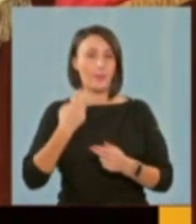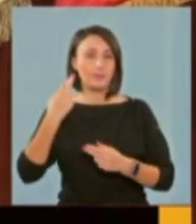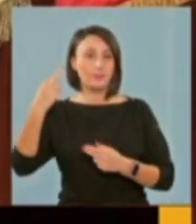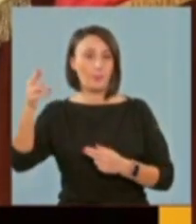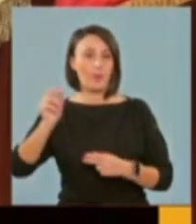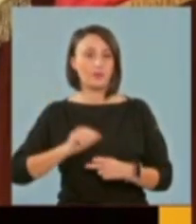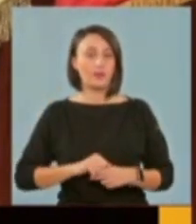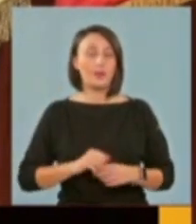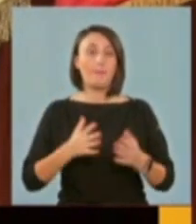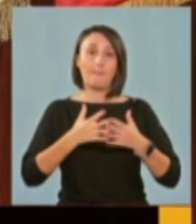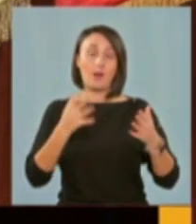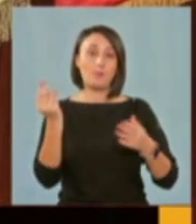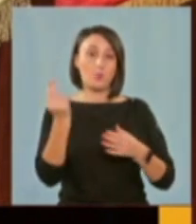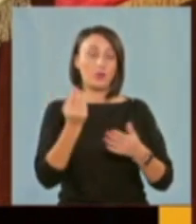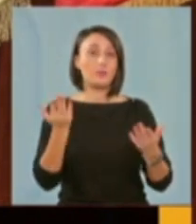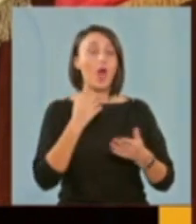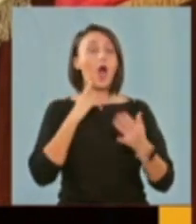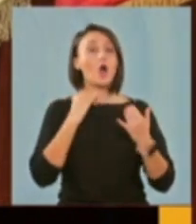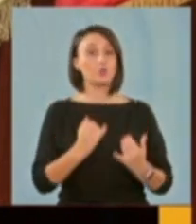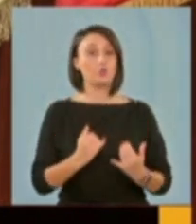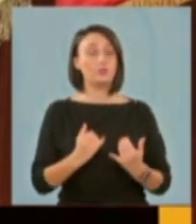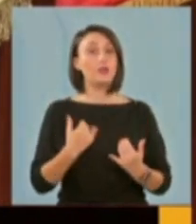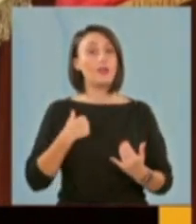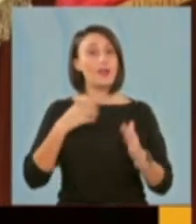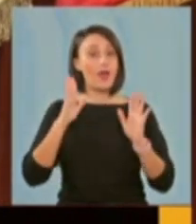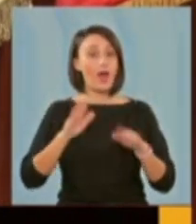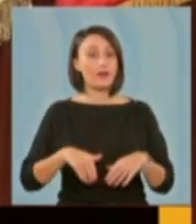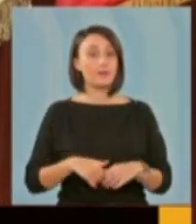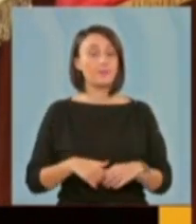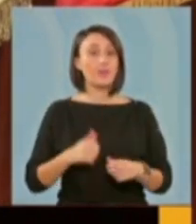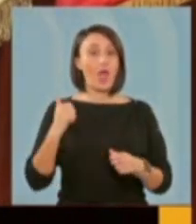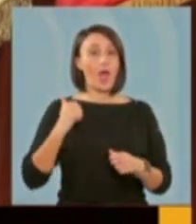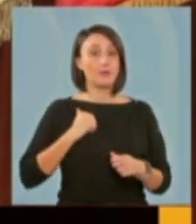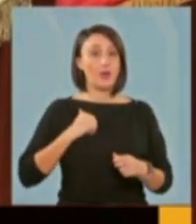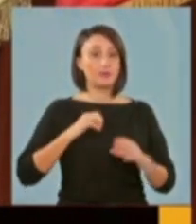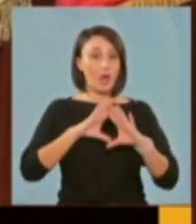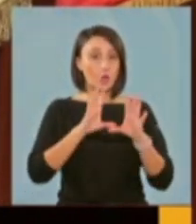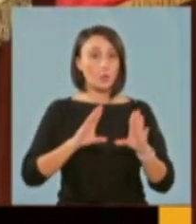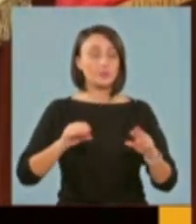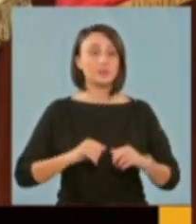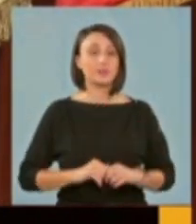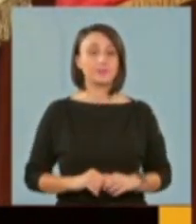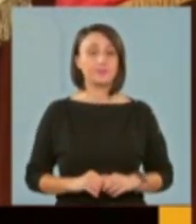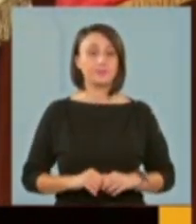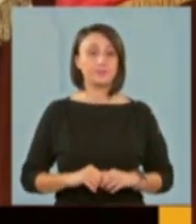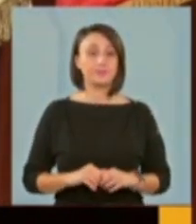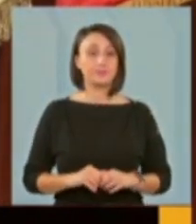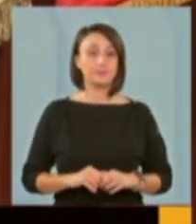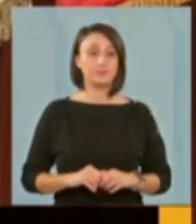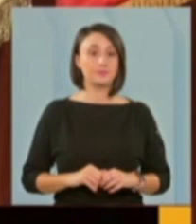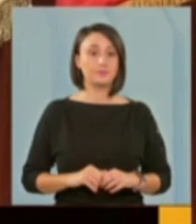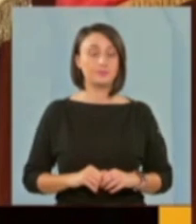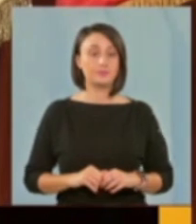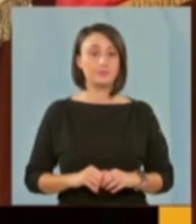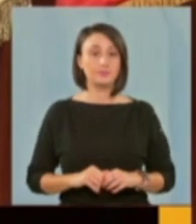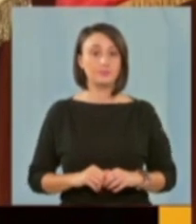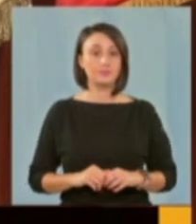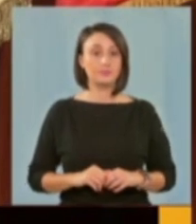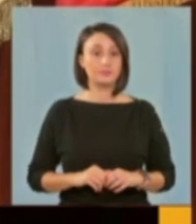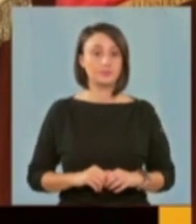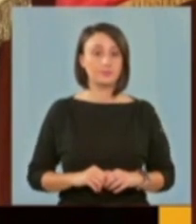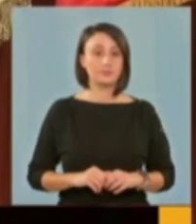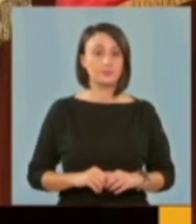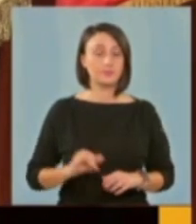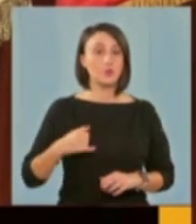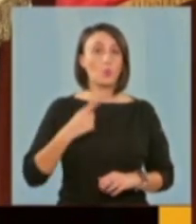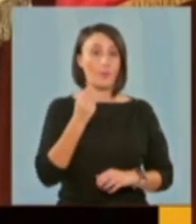departe marile proiecte pe care în acest moment le are Armata Română. Și